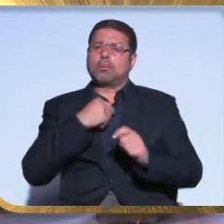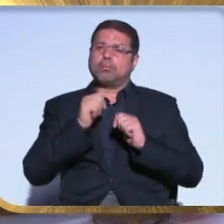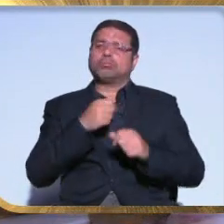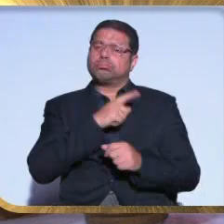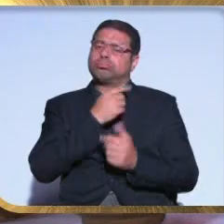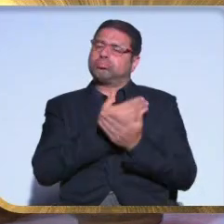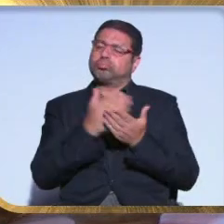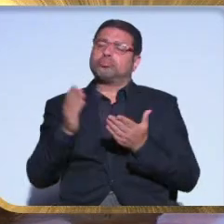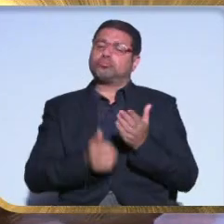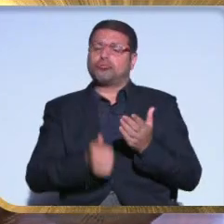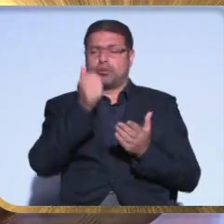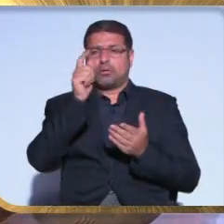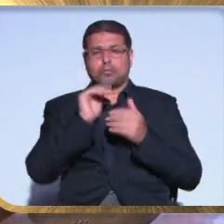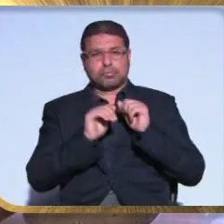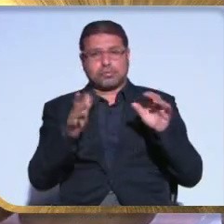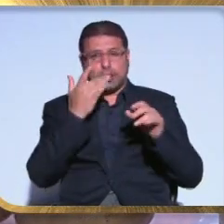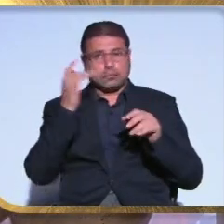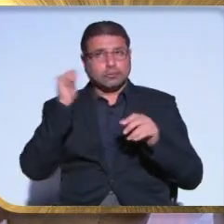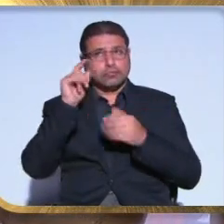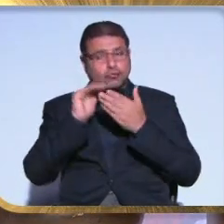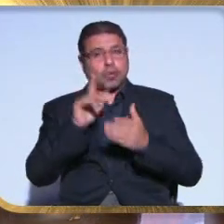الله سبحانه وتعالى بشر التائبين